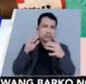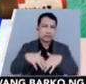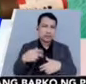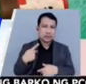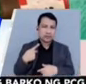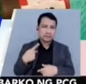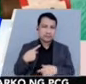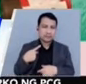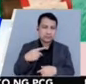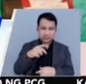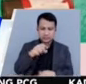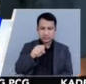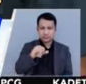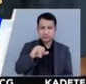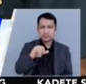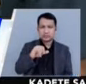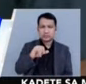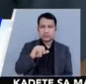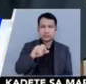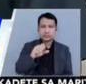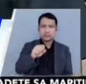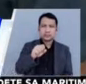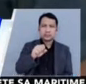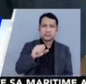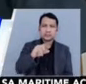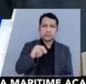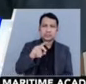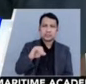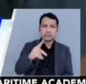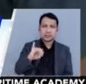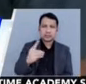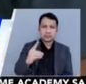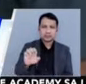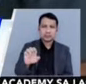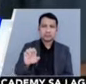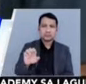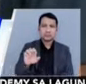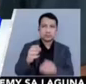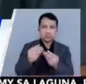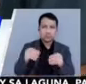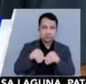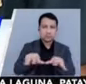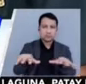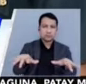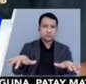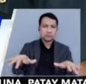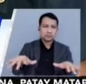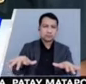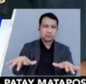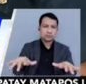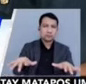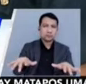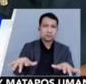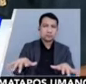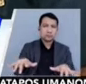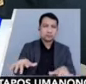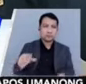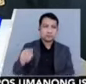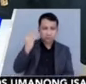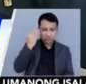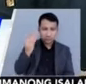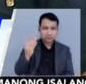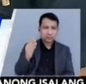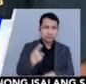pulisya. Yung cyanide kasi, ito nadi-disable or nadi-disorient yung ating mga isda. At ito'y ginagamit usually sa